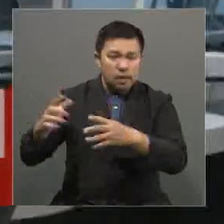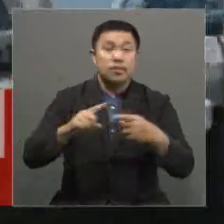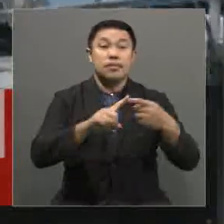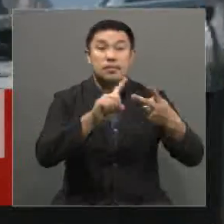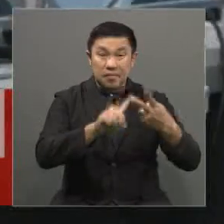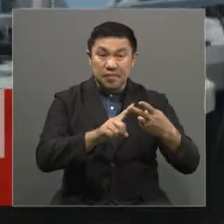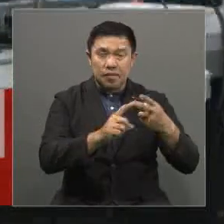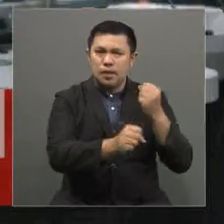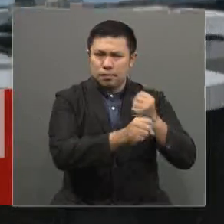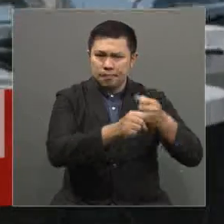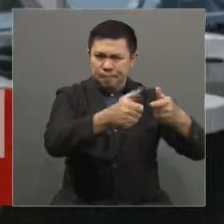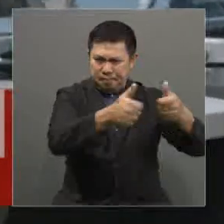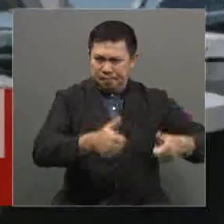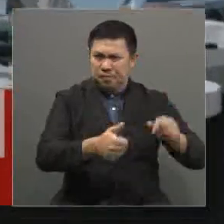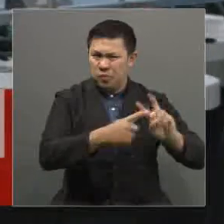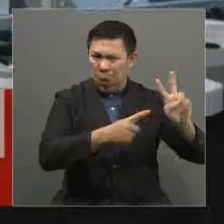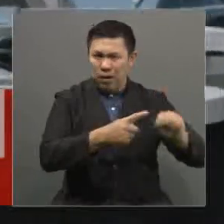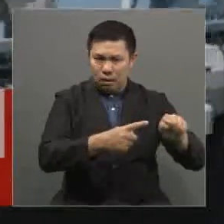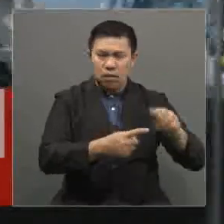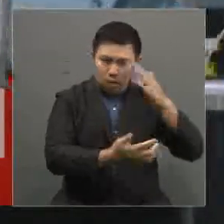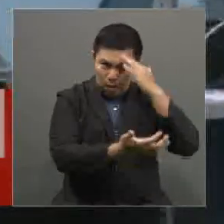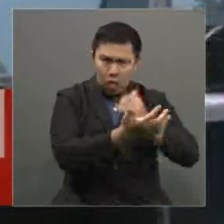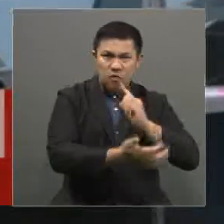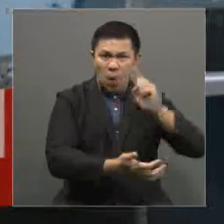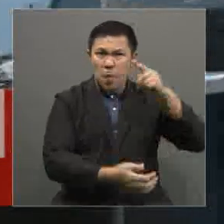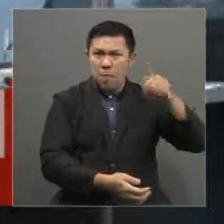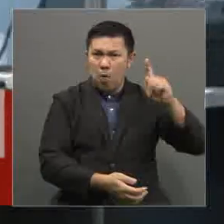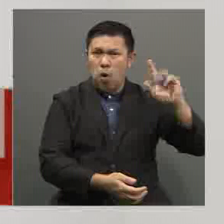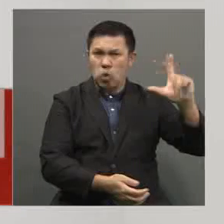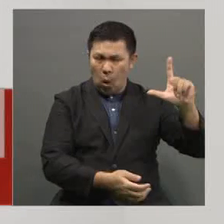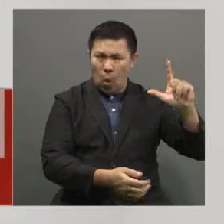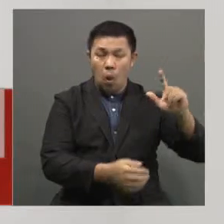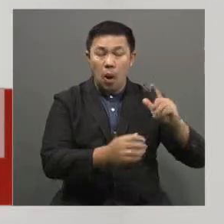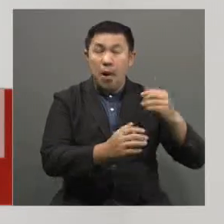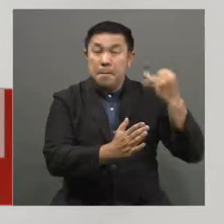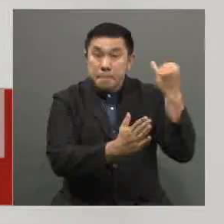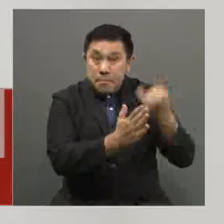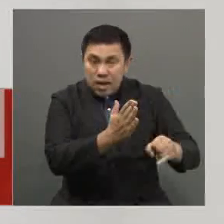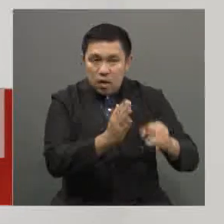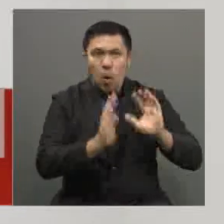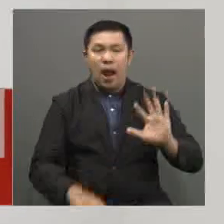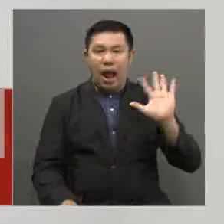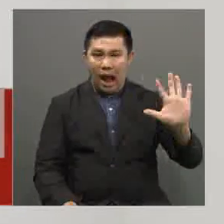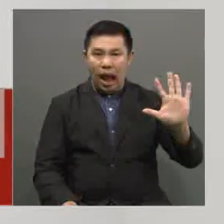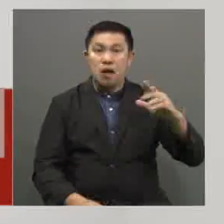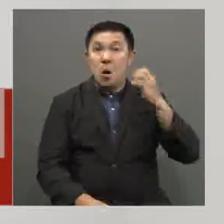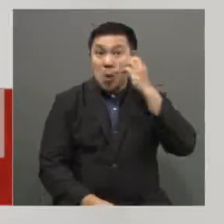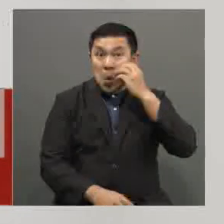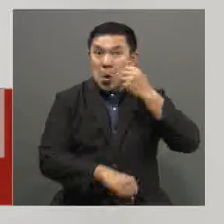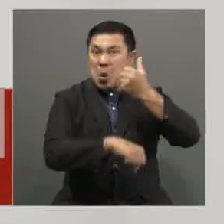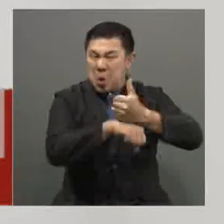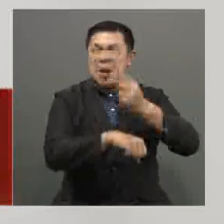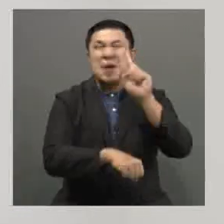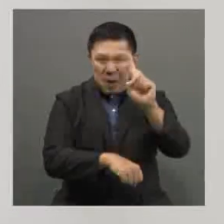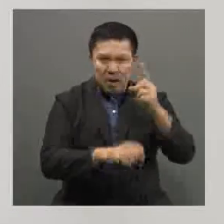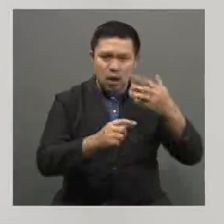สำนวนเนี่ยซึ่งตำรวจร้องทุกข์กล่าวโทษต่อปปชมีผู้ถูกกล่าวหา 5คนคือพลตำรวจเอกสุรเชษฐและตำรวจเอก 4นายมีหลักฐาน